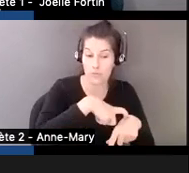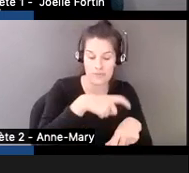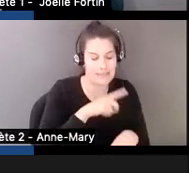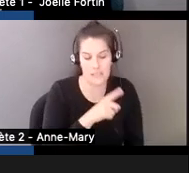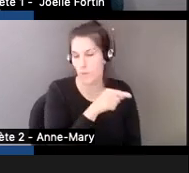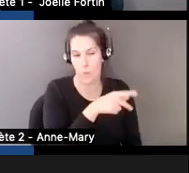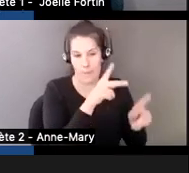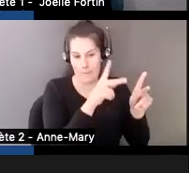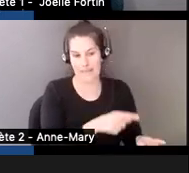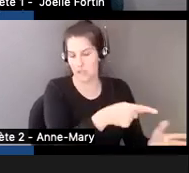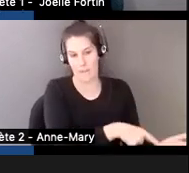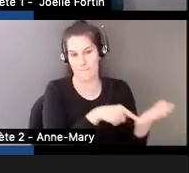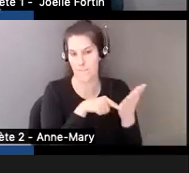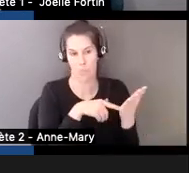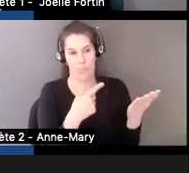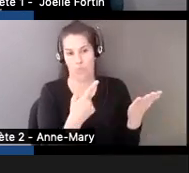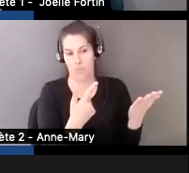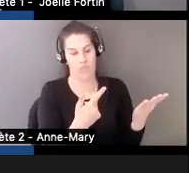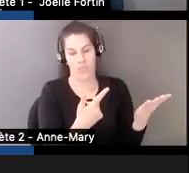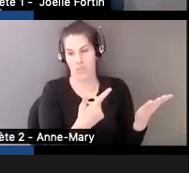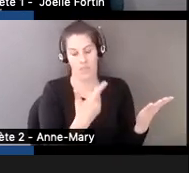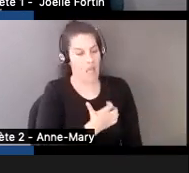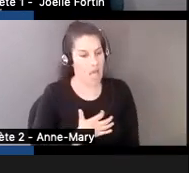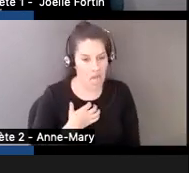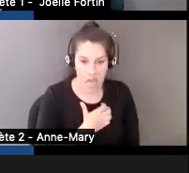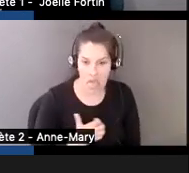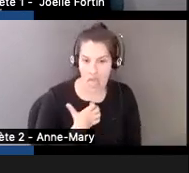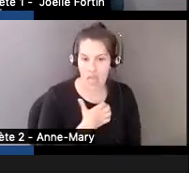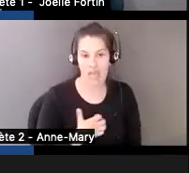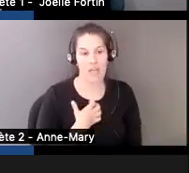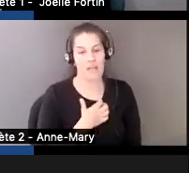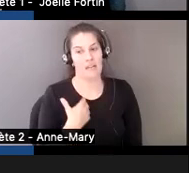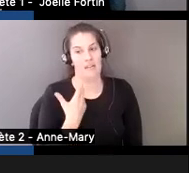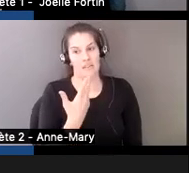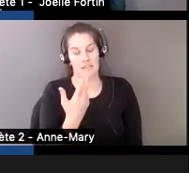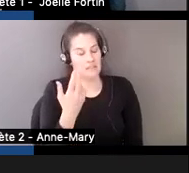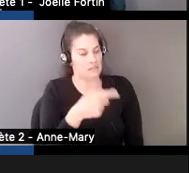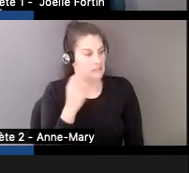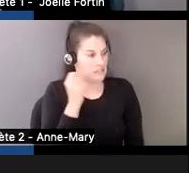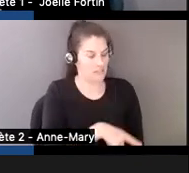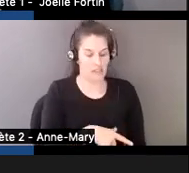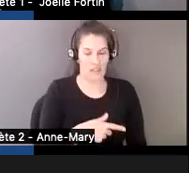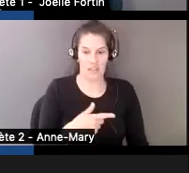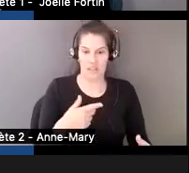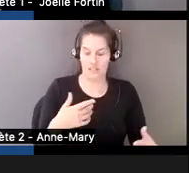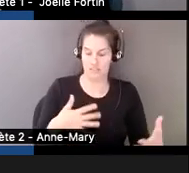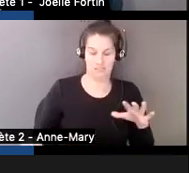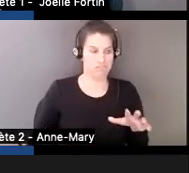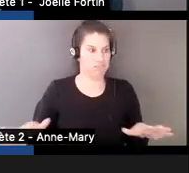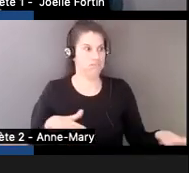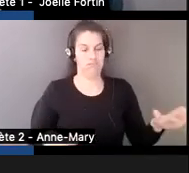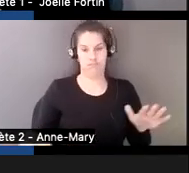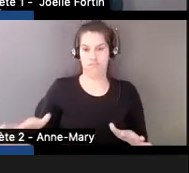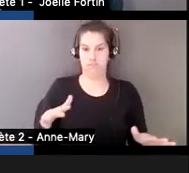va démontrer son angoisse, ses difficultés à se placer, à